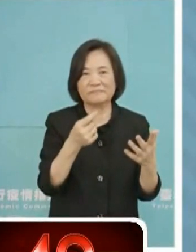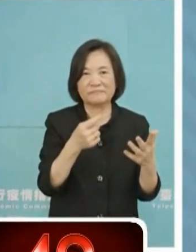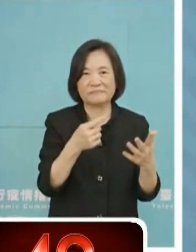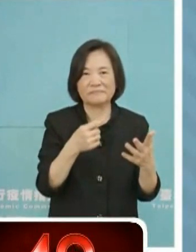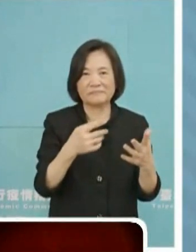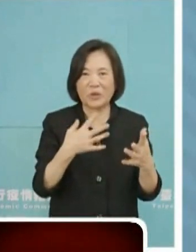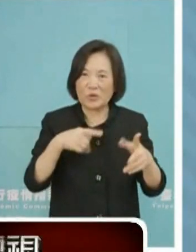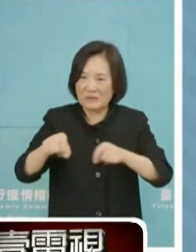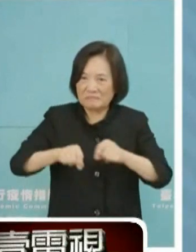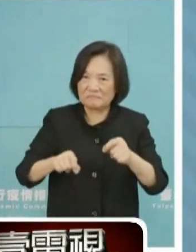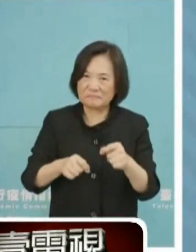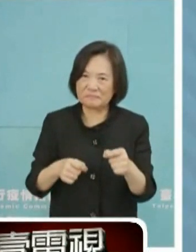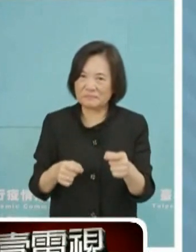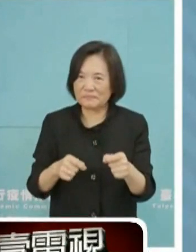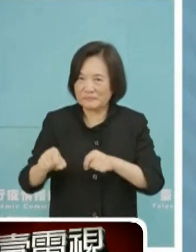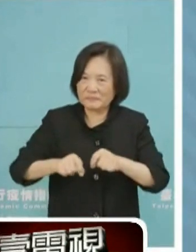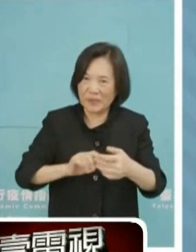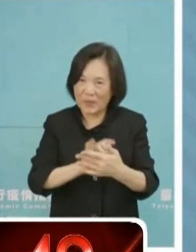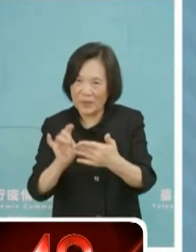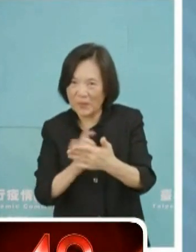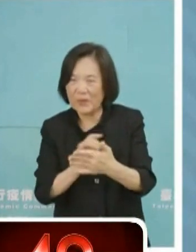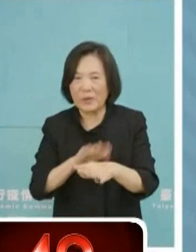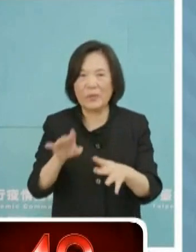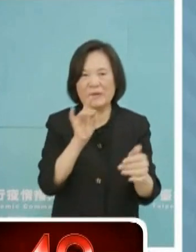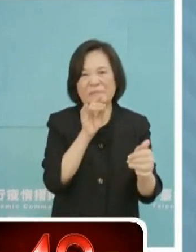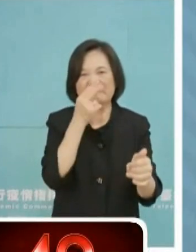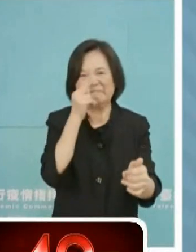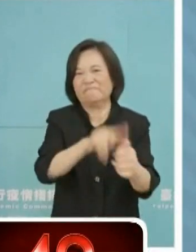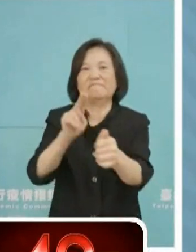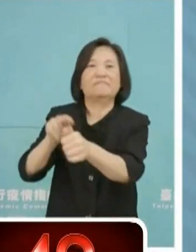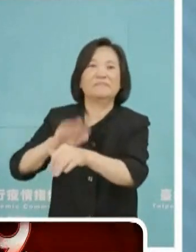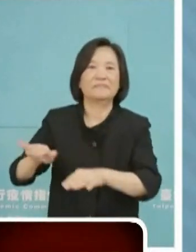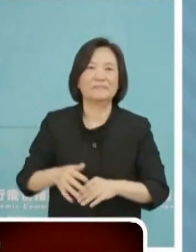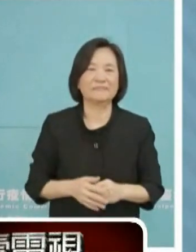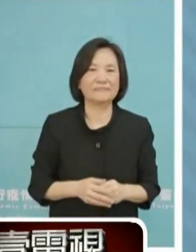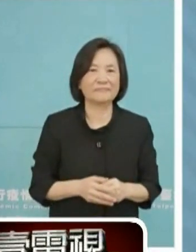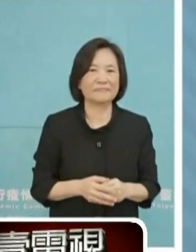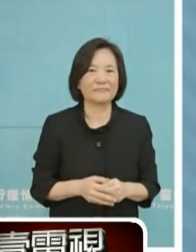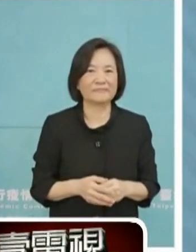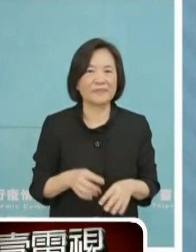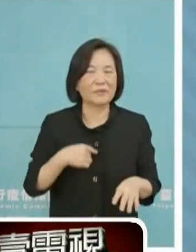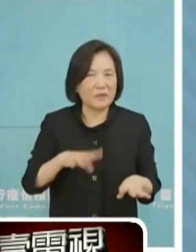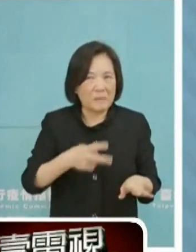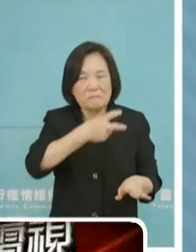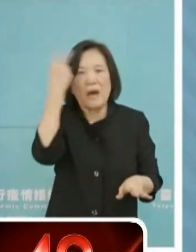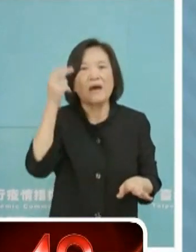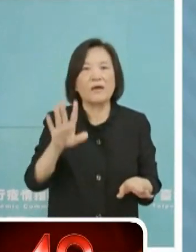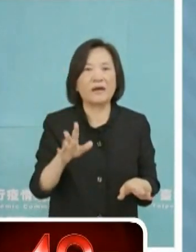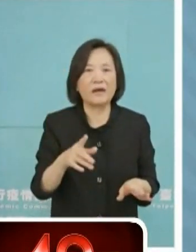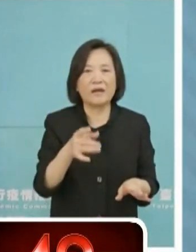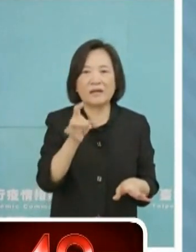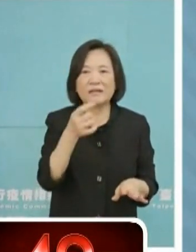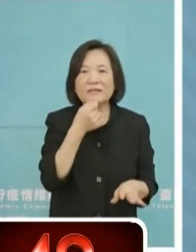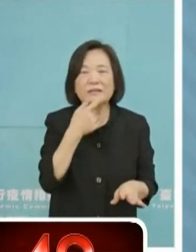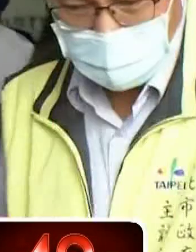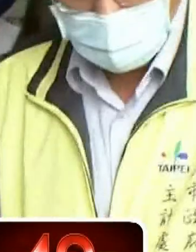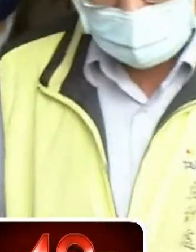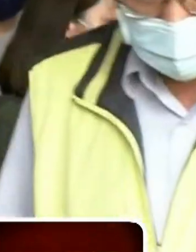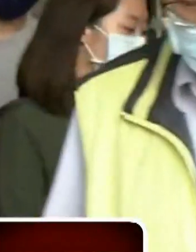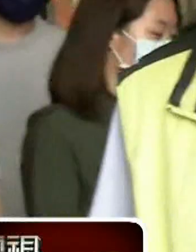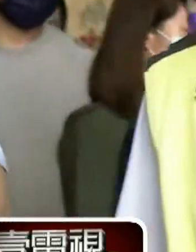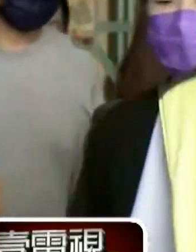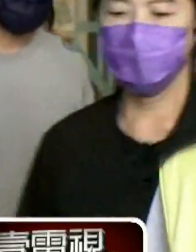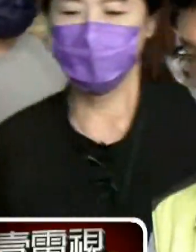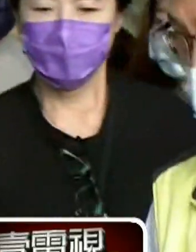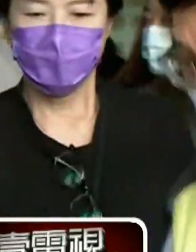相当有计划的、有组织的媒体攻击。 台北市长柯文哲记者会上痛批执政党议题操作带